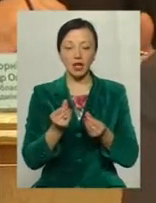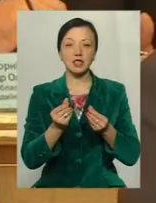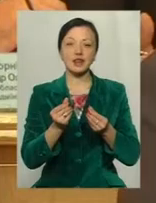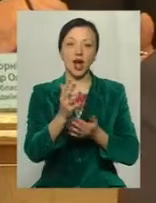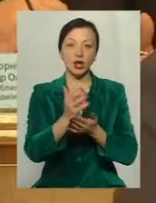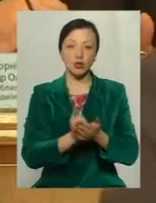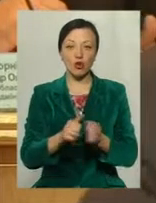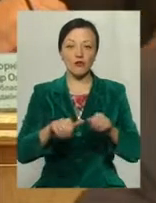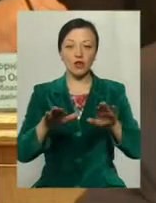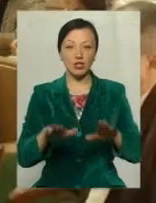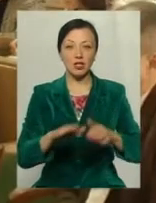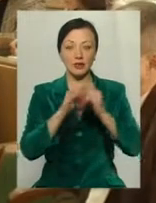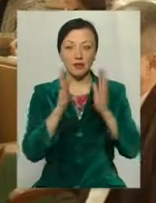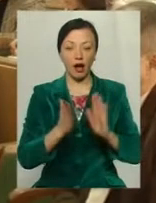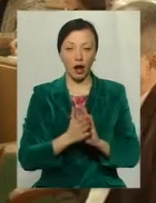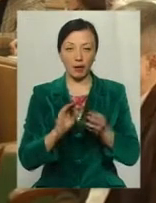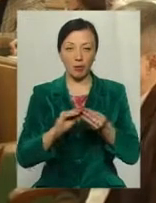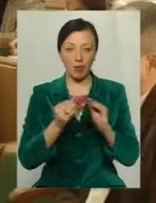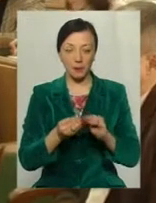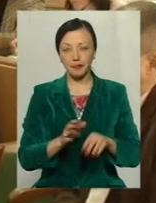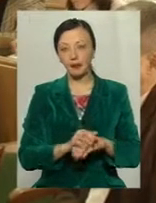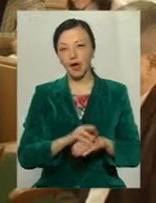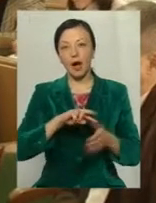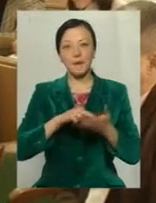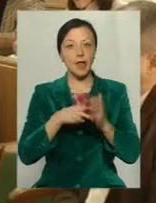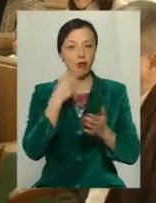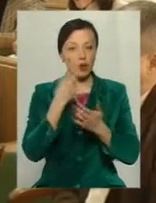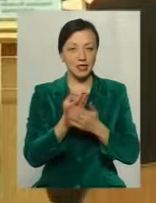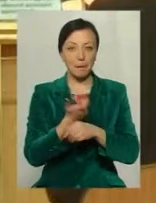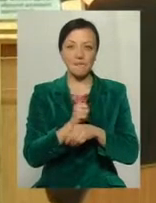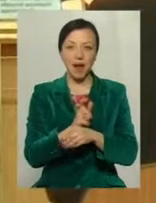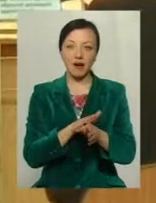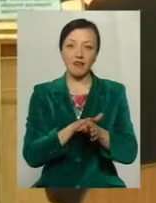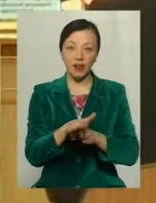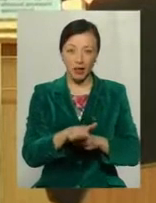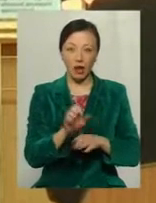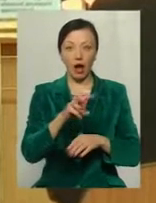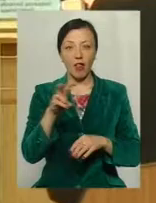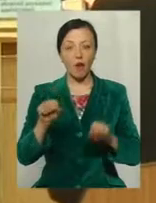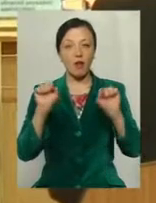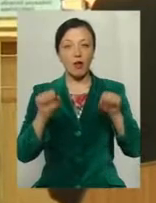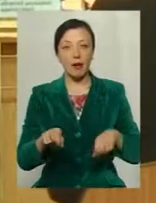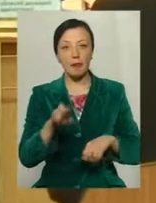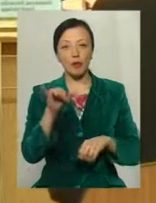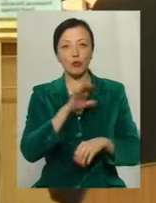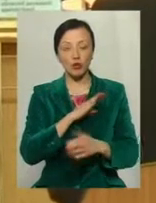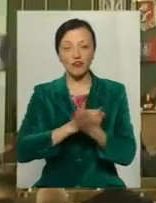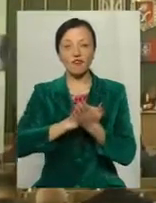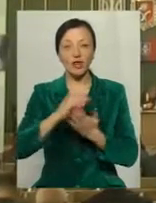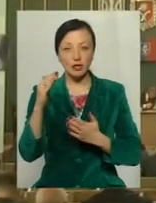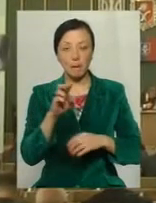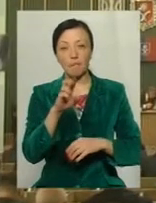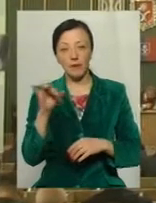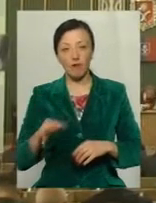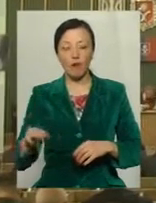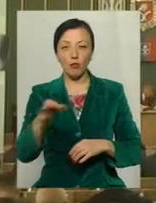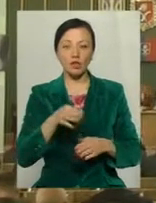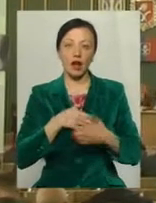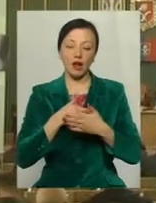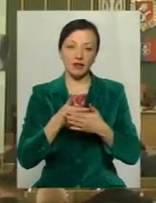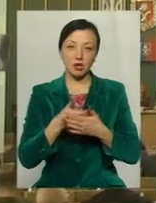стовпчик. Децентралізація перемістила кошти якраз в місцеві бюджети. І це говорить про те, що і міста, і об'єднані територіальні громади, і